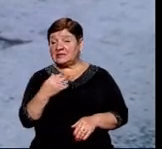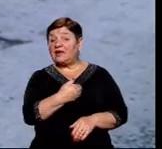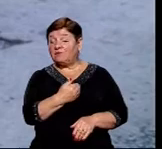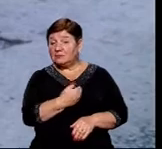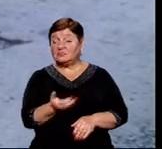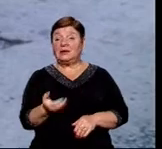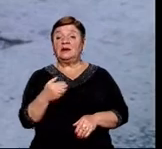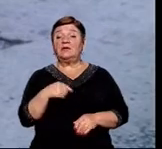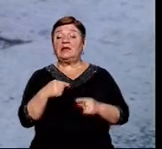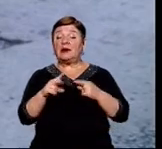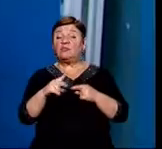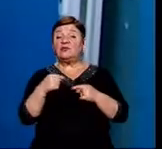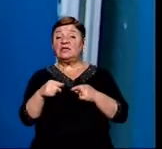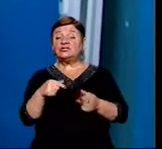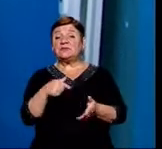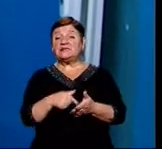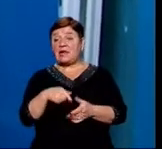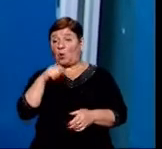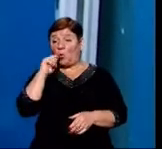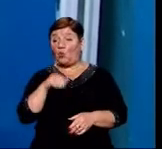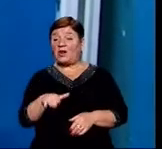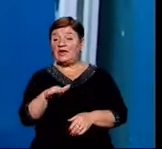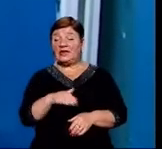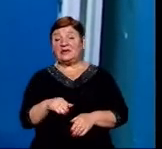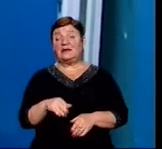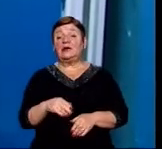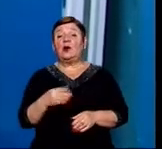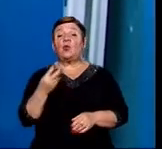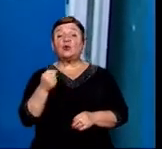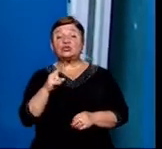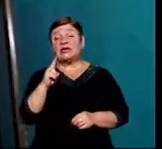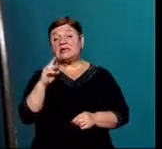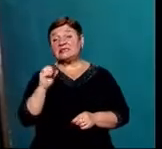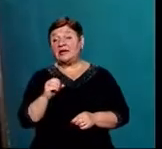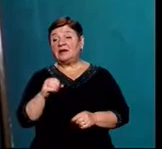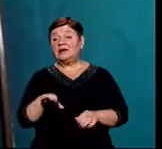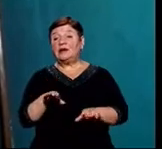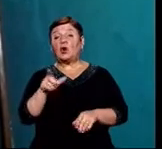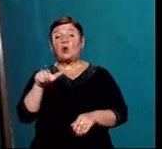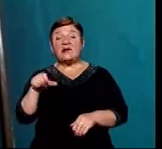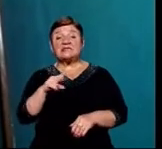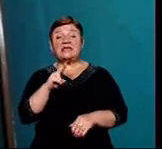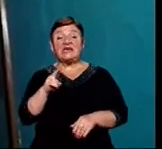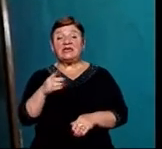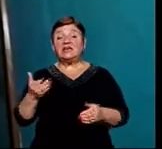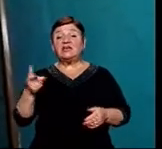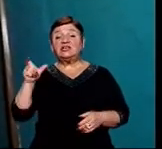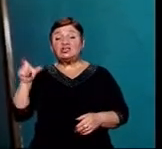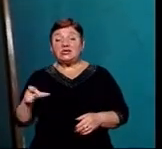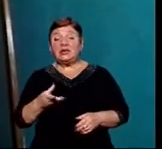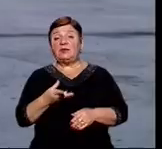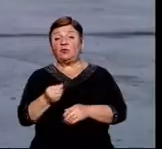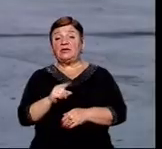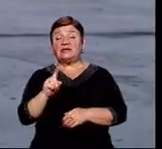інших містах України теж обробляють, і ми взялися за це. Кошти – це внески, які платять мешканці будинку, внески